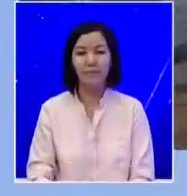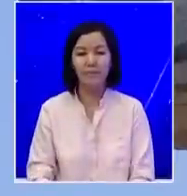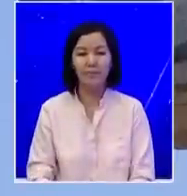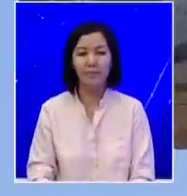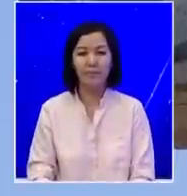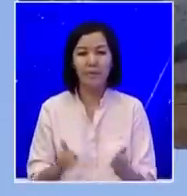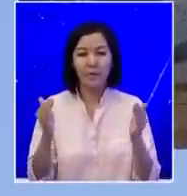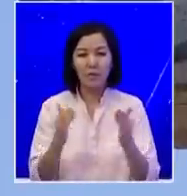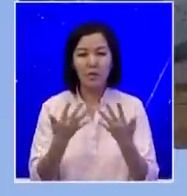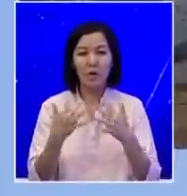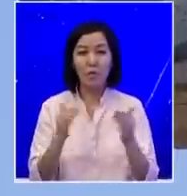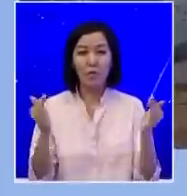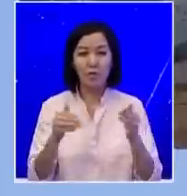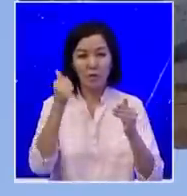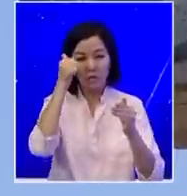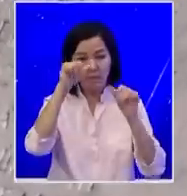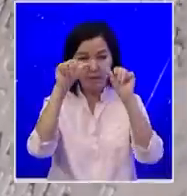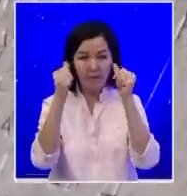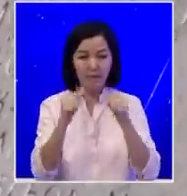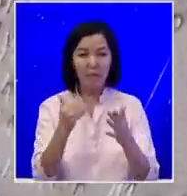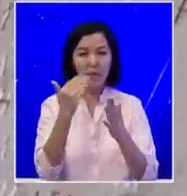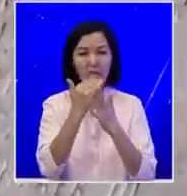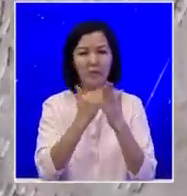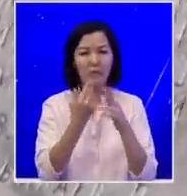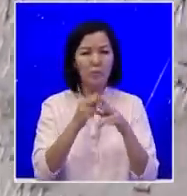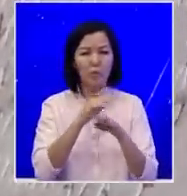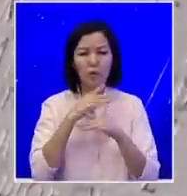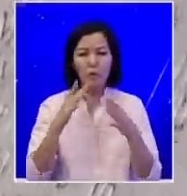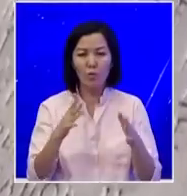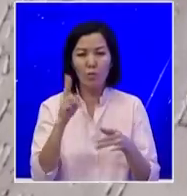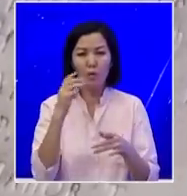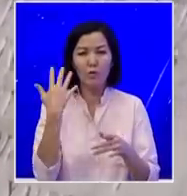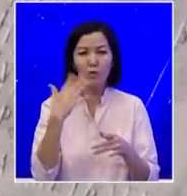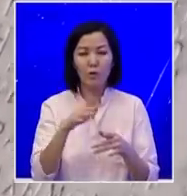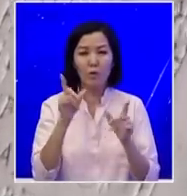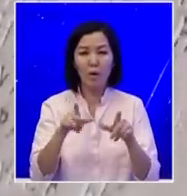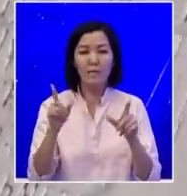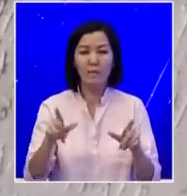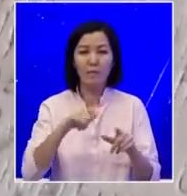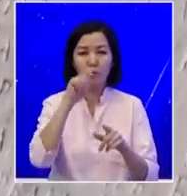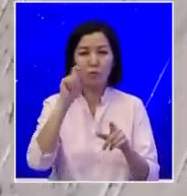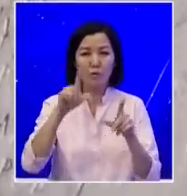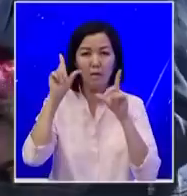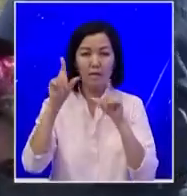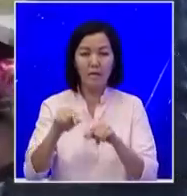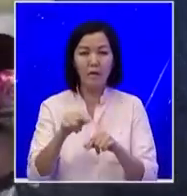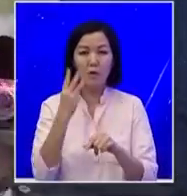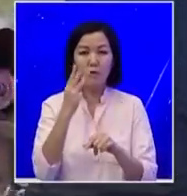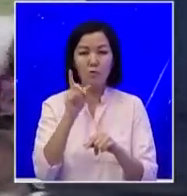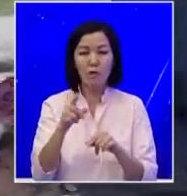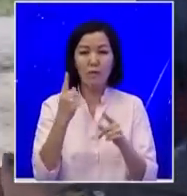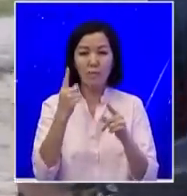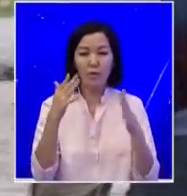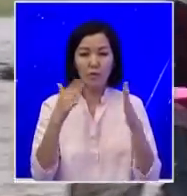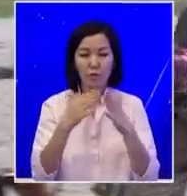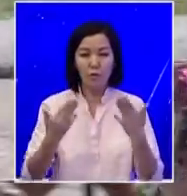Кішкене ауыл кішігірім ескерткіш, тізім үлкен. Көппірліктен соғысқа 250-дей азамат аттаныпты. Үшеуі бір үйден. Мәді